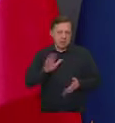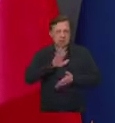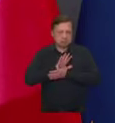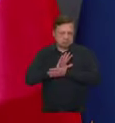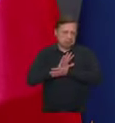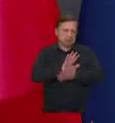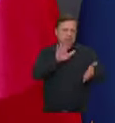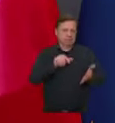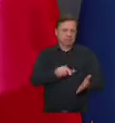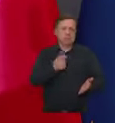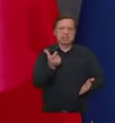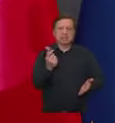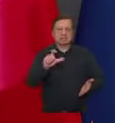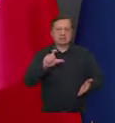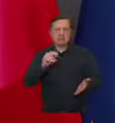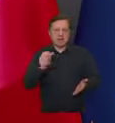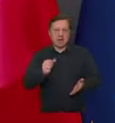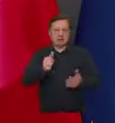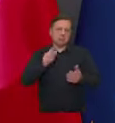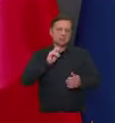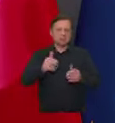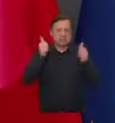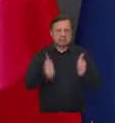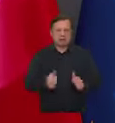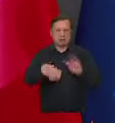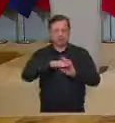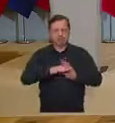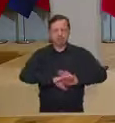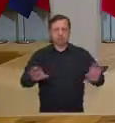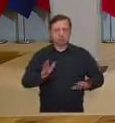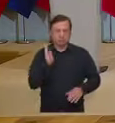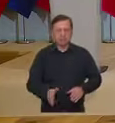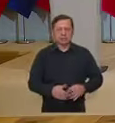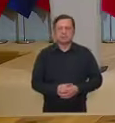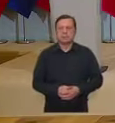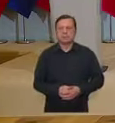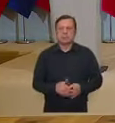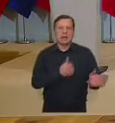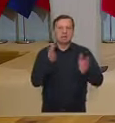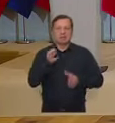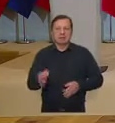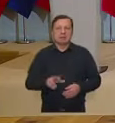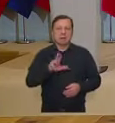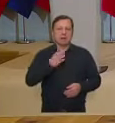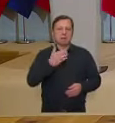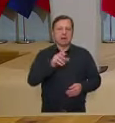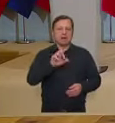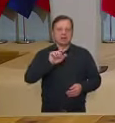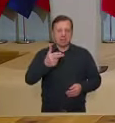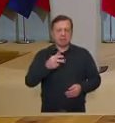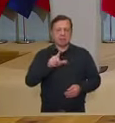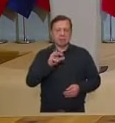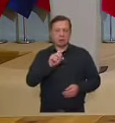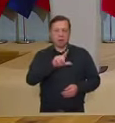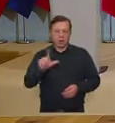publikacji takich cen regulowanych odgórnie. Dziękuję bardzo. Proszę o następne pytanie. Redaktor Marcin Fiołek,